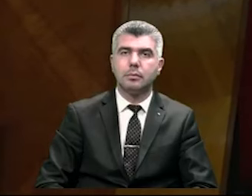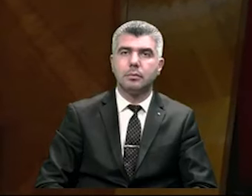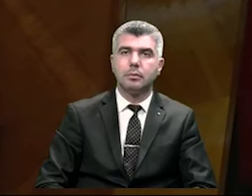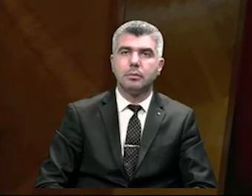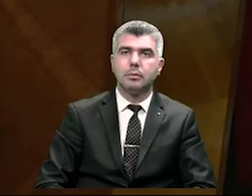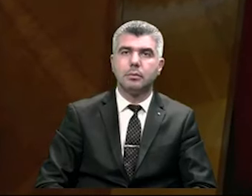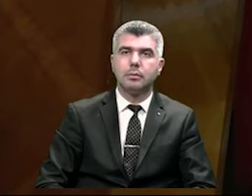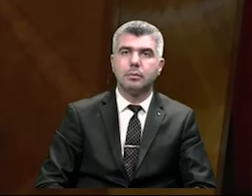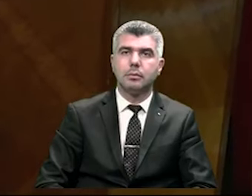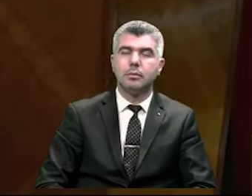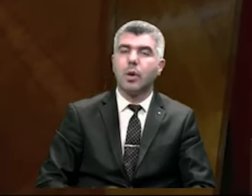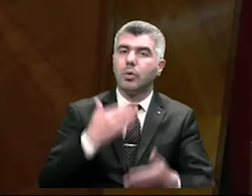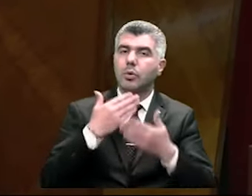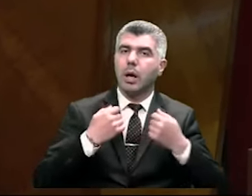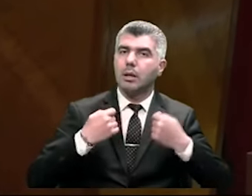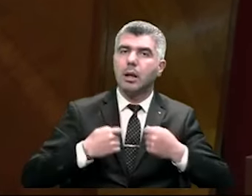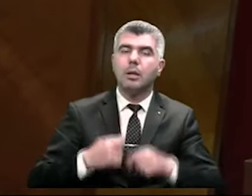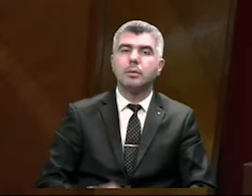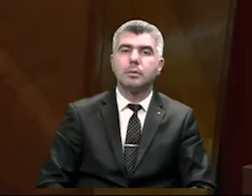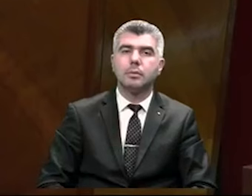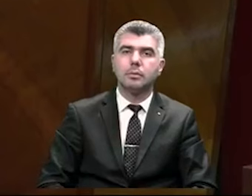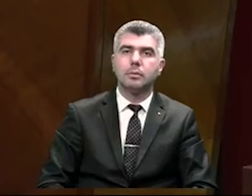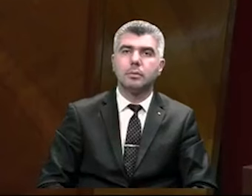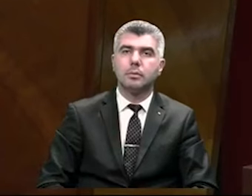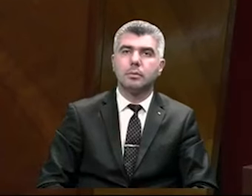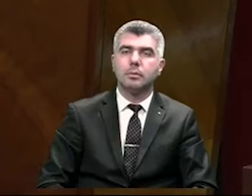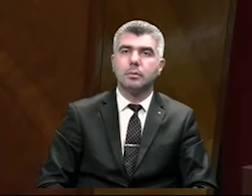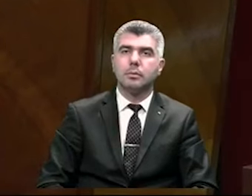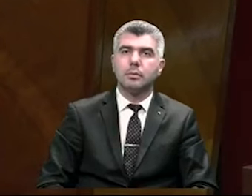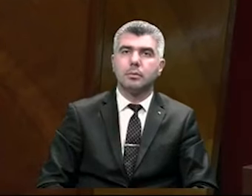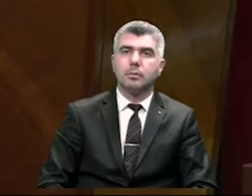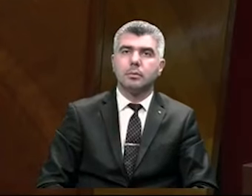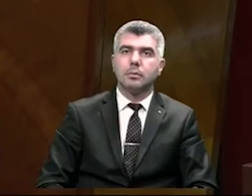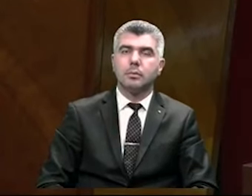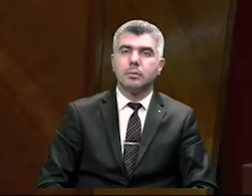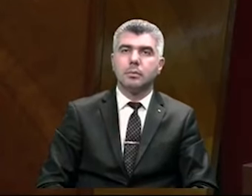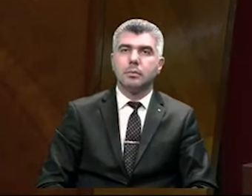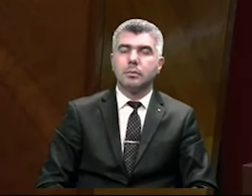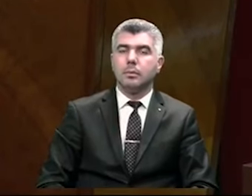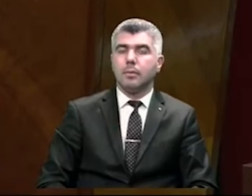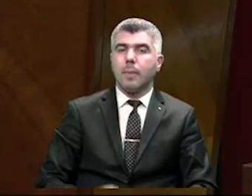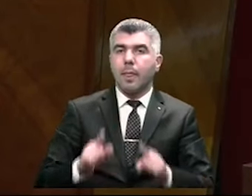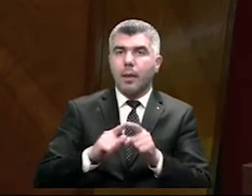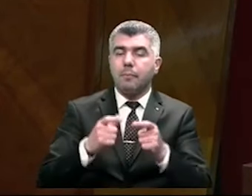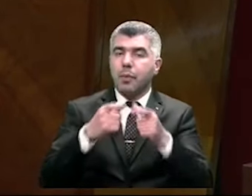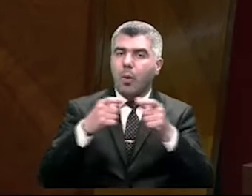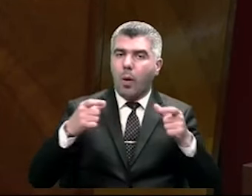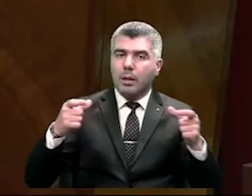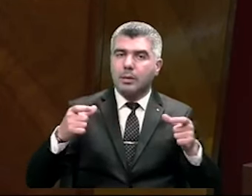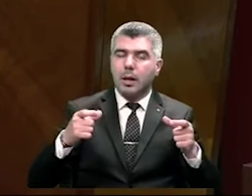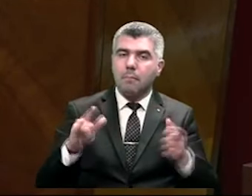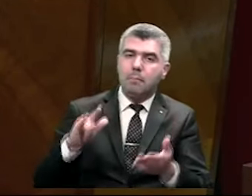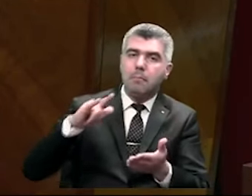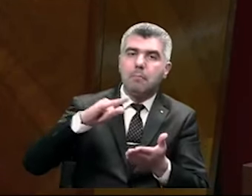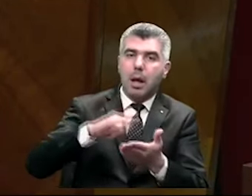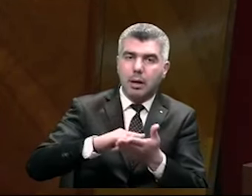السؤال شكرا سيد الرئيس ا في قضيه التوسعه ديال المطارات